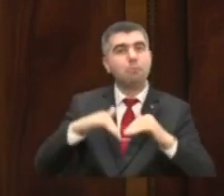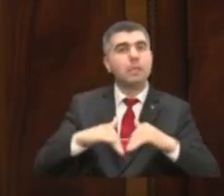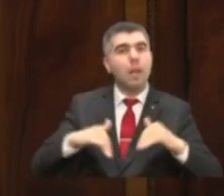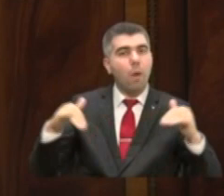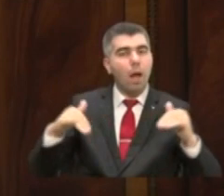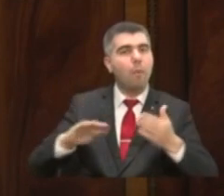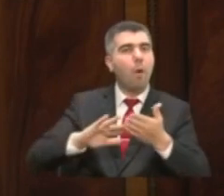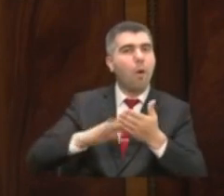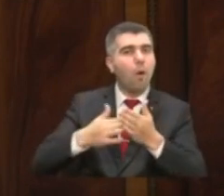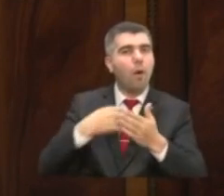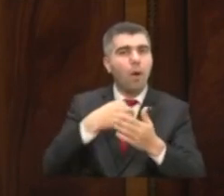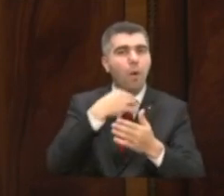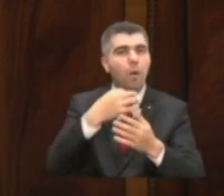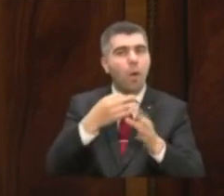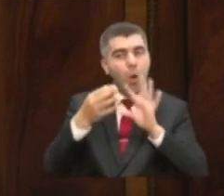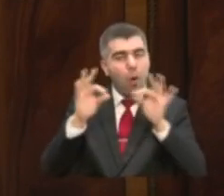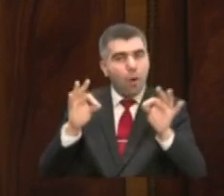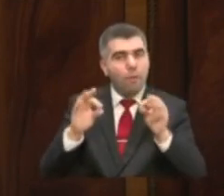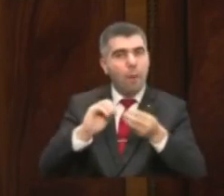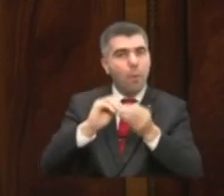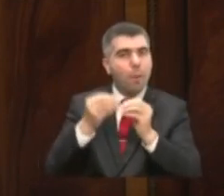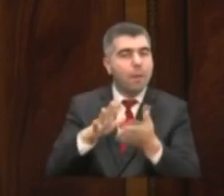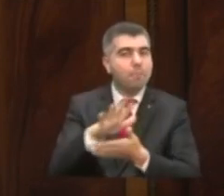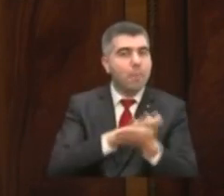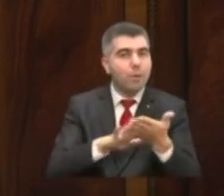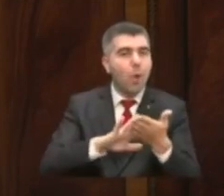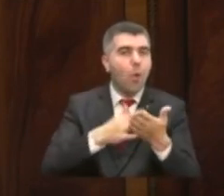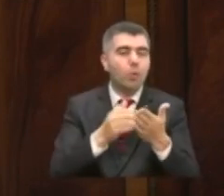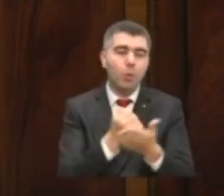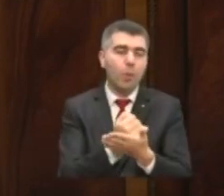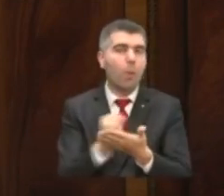أغلب الأمور التي ذكرتموها، وفيه اللجنة الموحدة